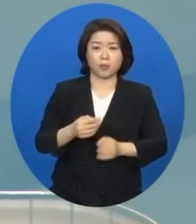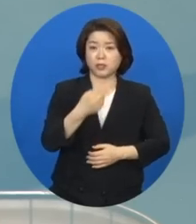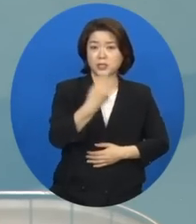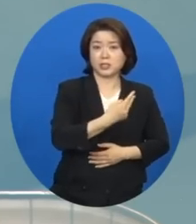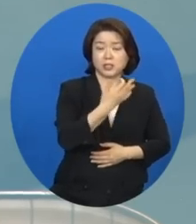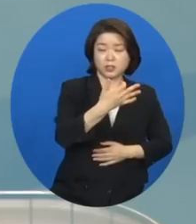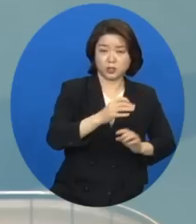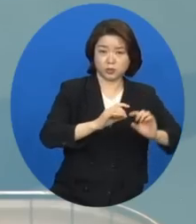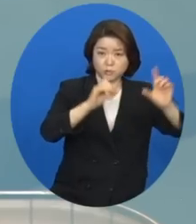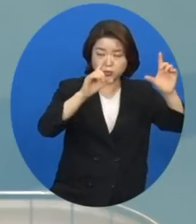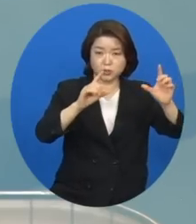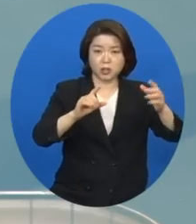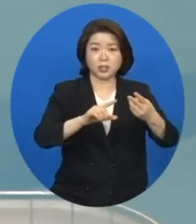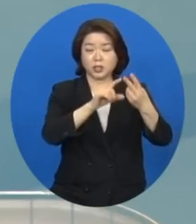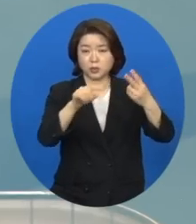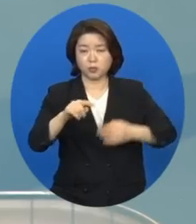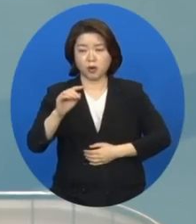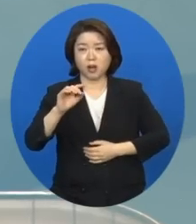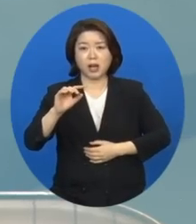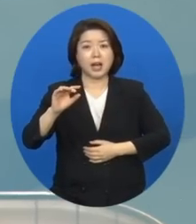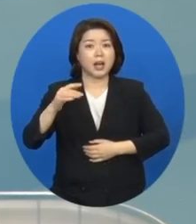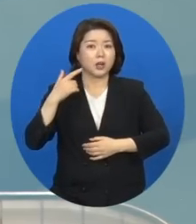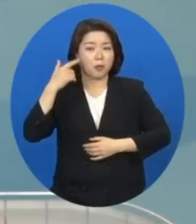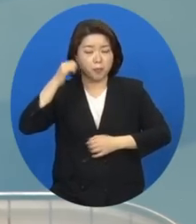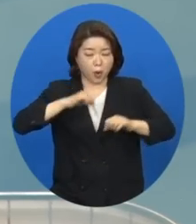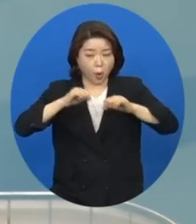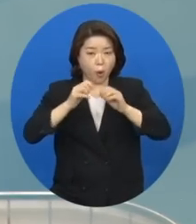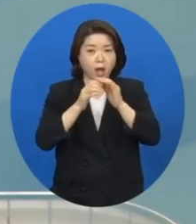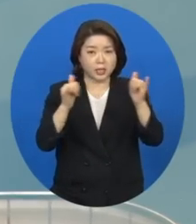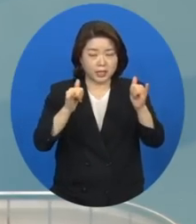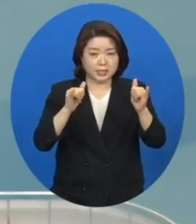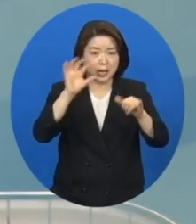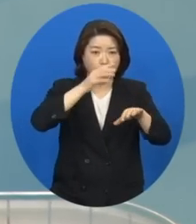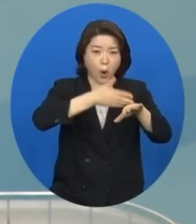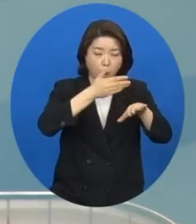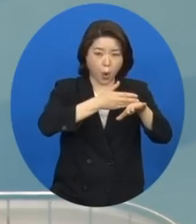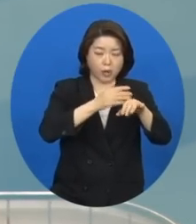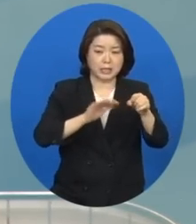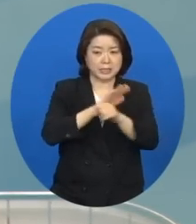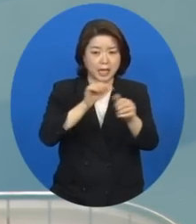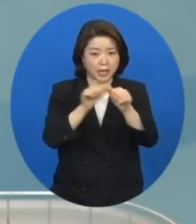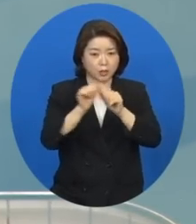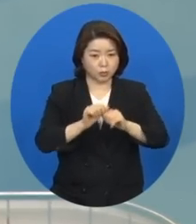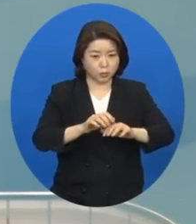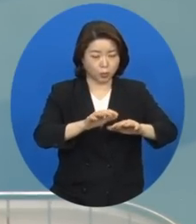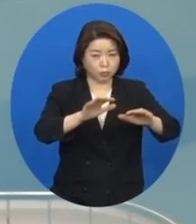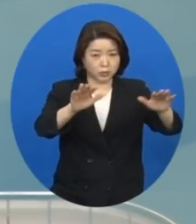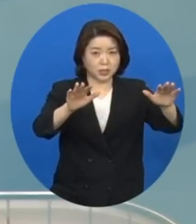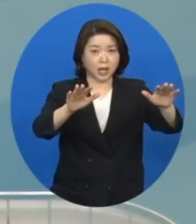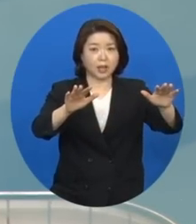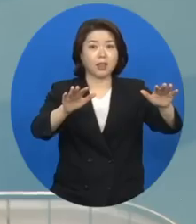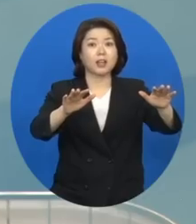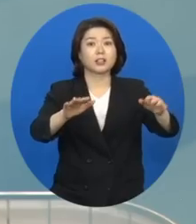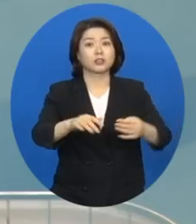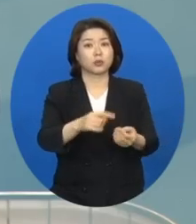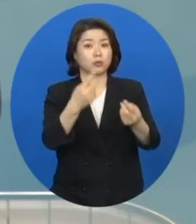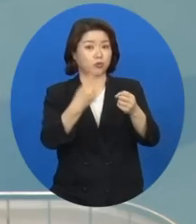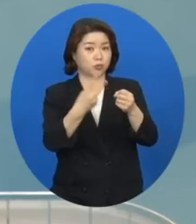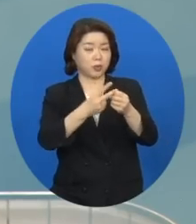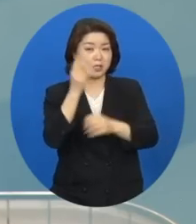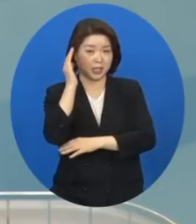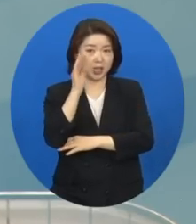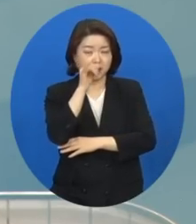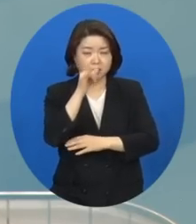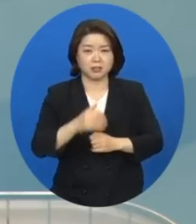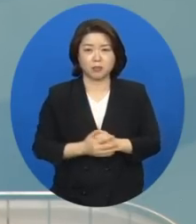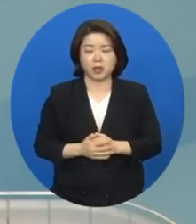2월 교육자 수련회의 주제가 사랑으로 소문난 시즌2였습니다. 주님께서 저희